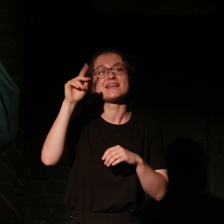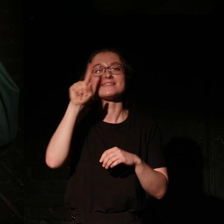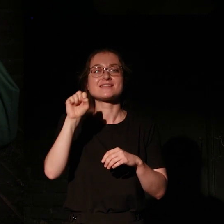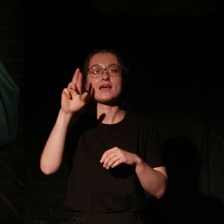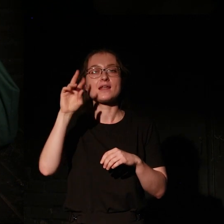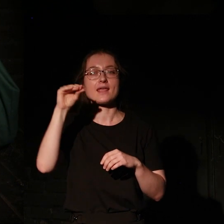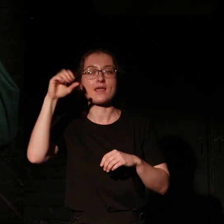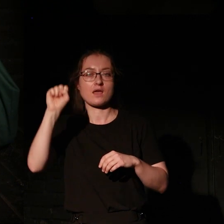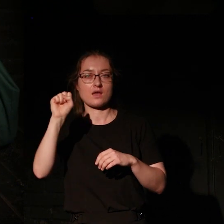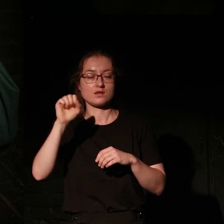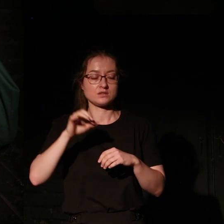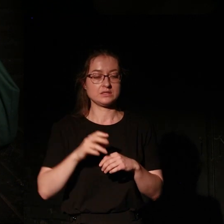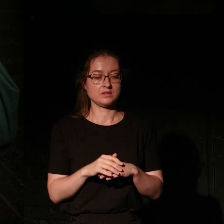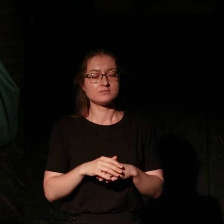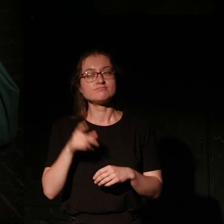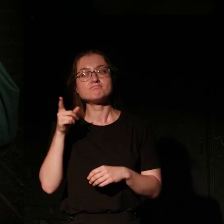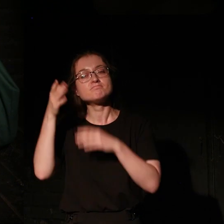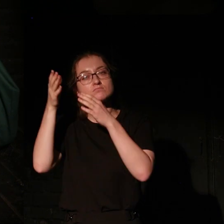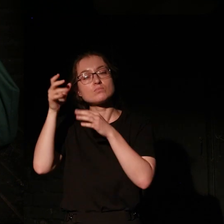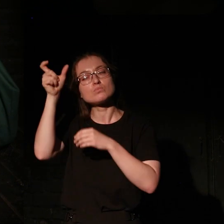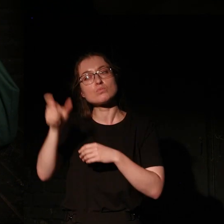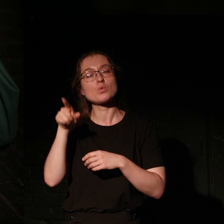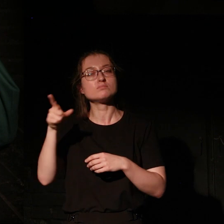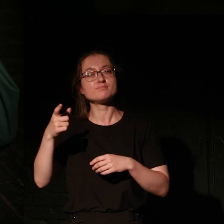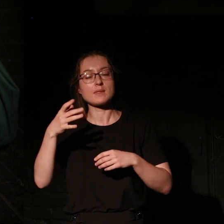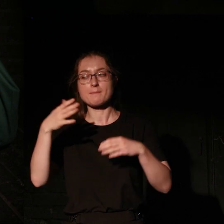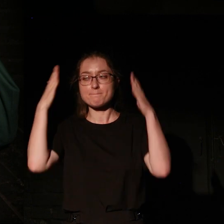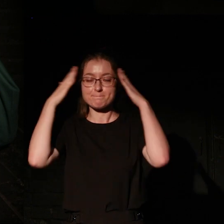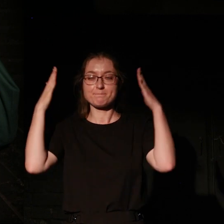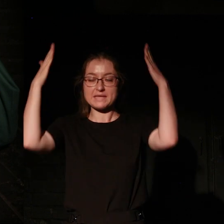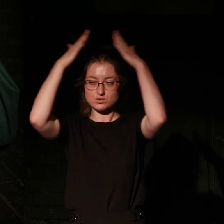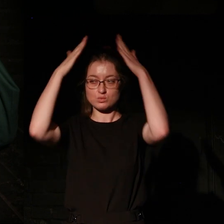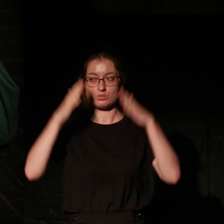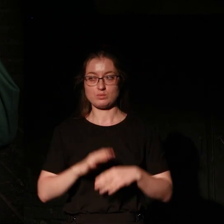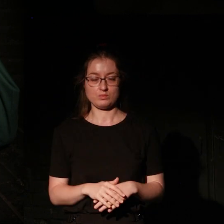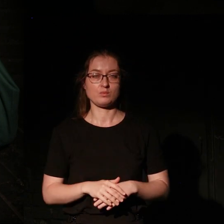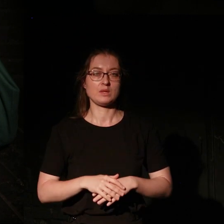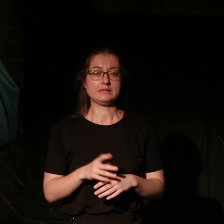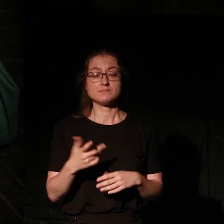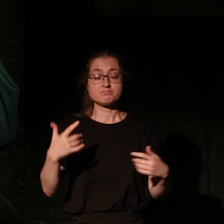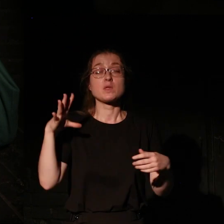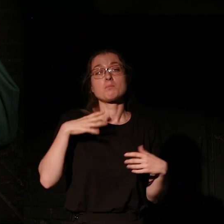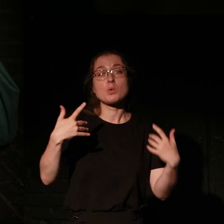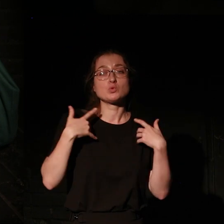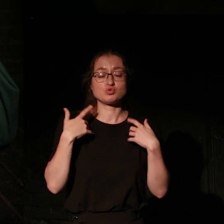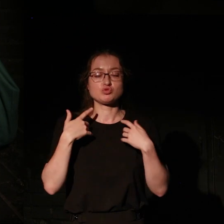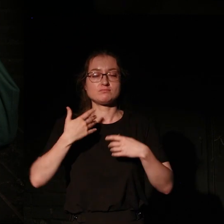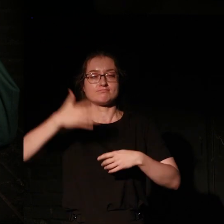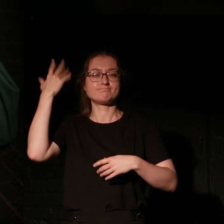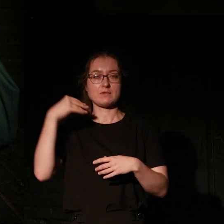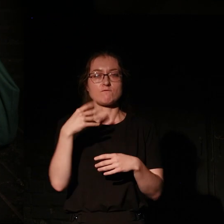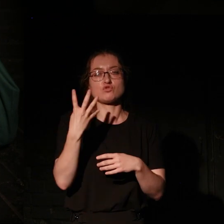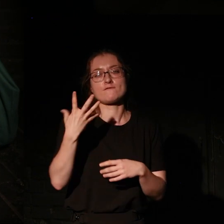Eusebiusz Cezarei to jest właśnie biskup Cezarei, żyjący w IV wieku. I on zebrał